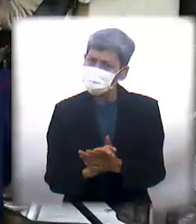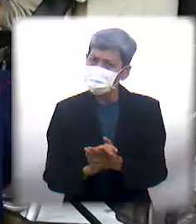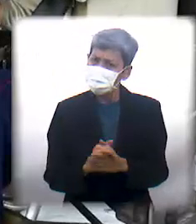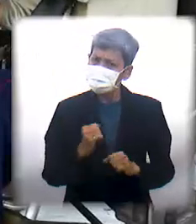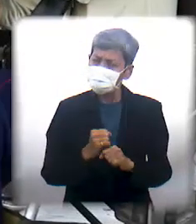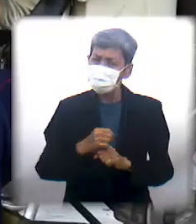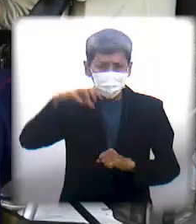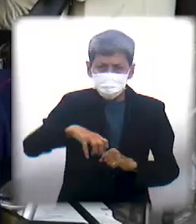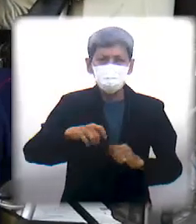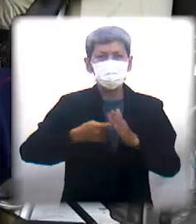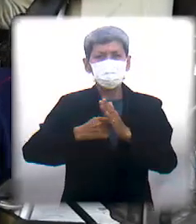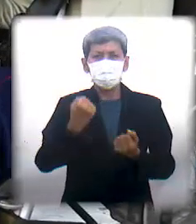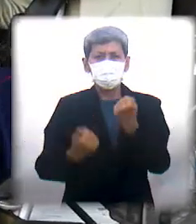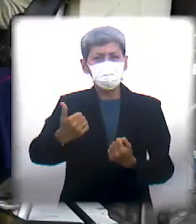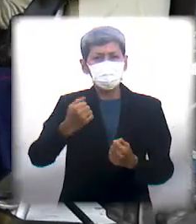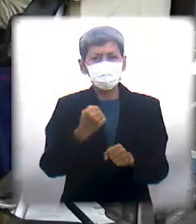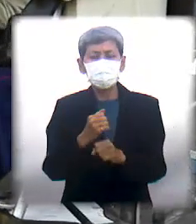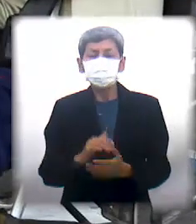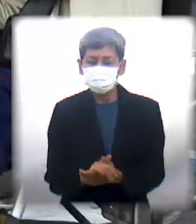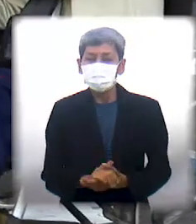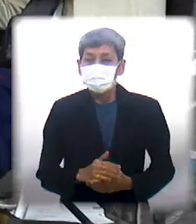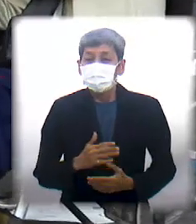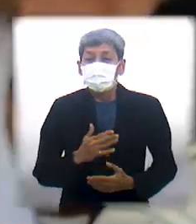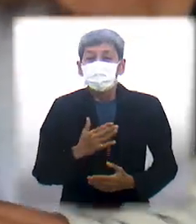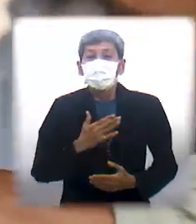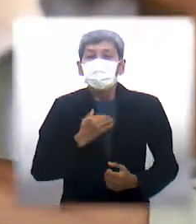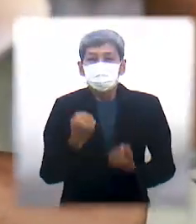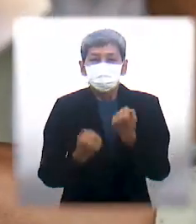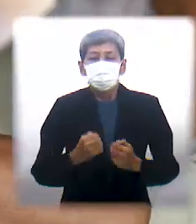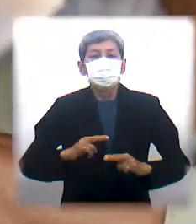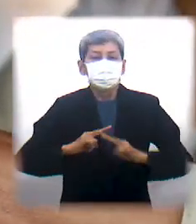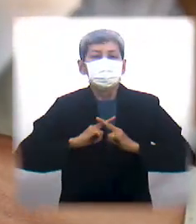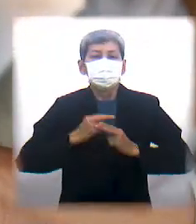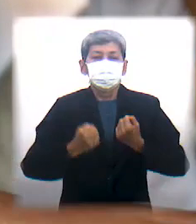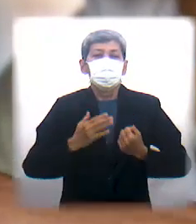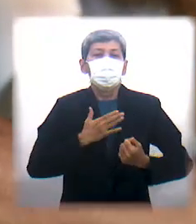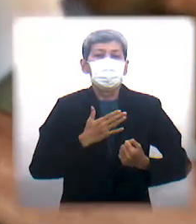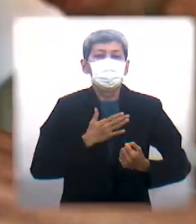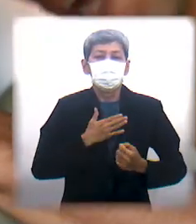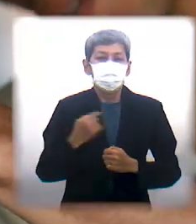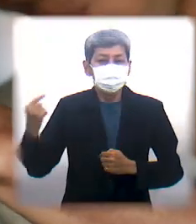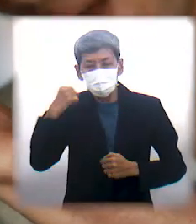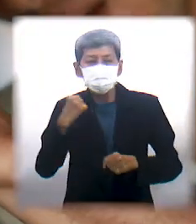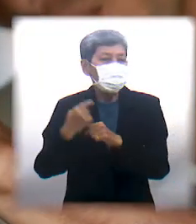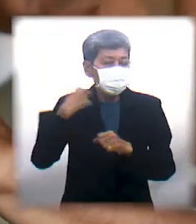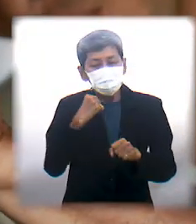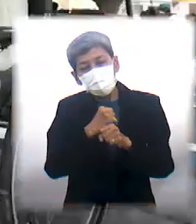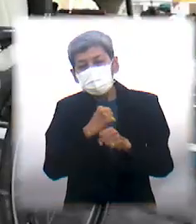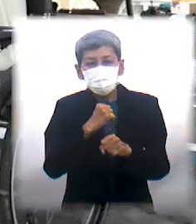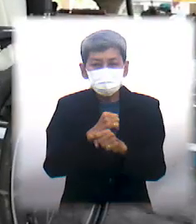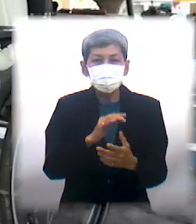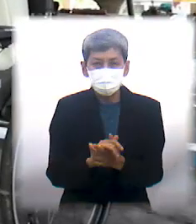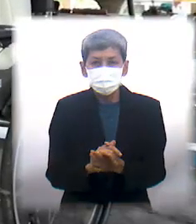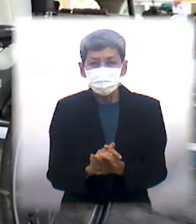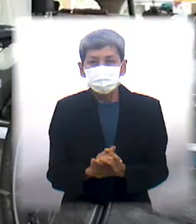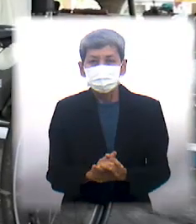นถึงขั้นว่าเปิดอู่ได้เลยอะ ก็ทำรถตัวเองใช่ครับแล้วก็รับจ้างทั่วไปครับ